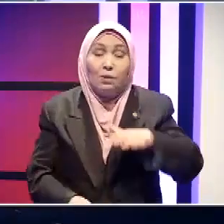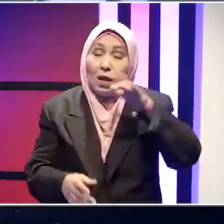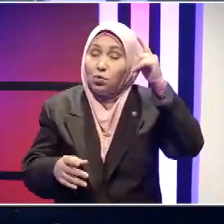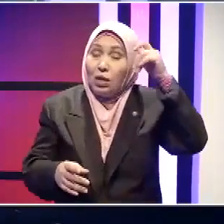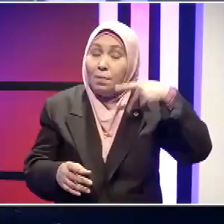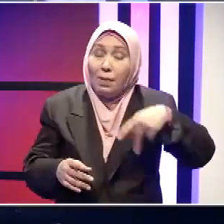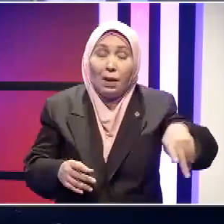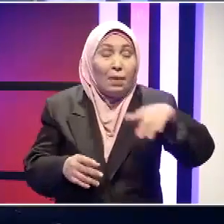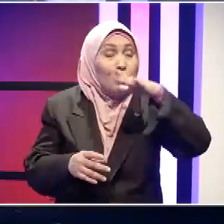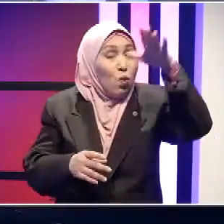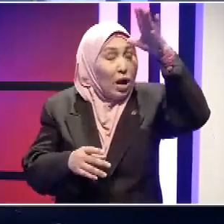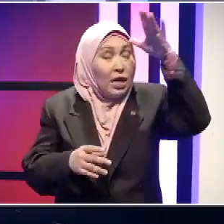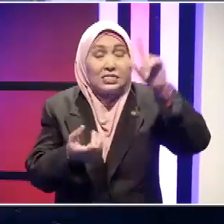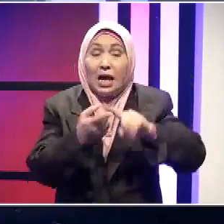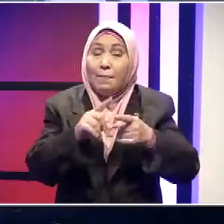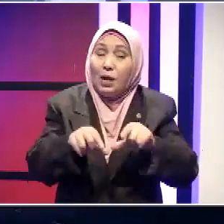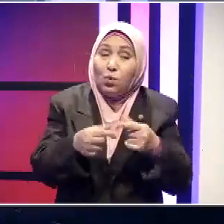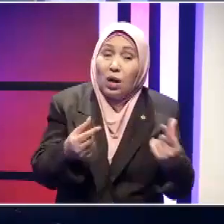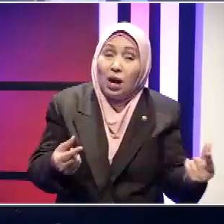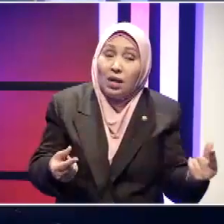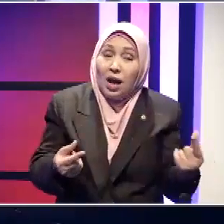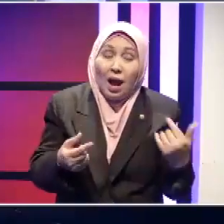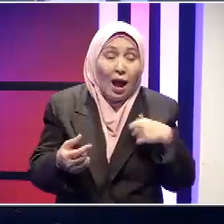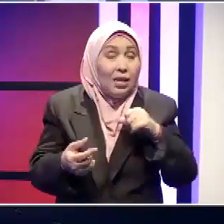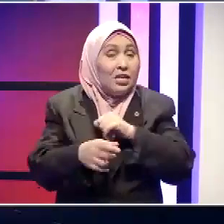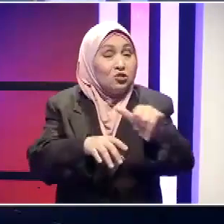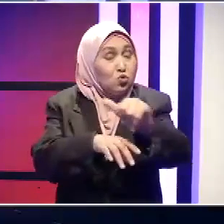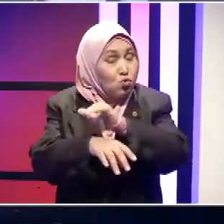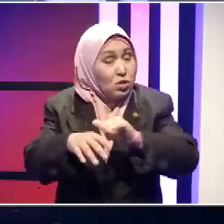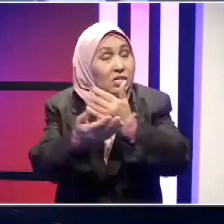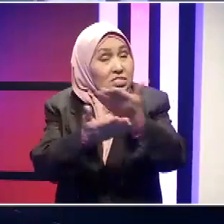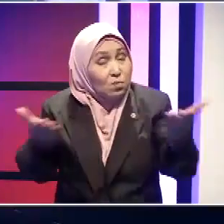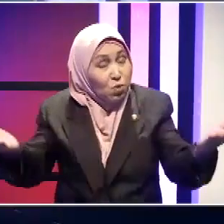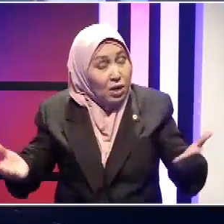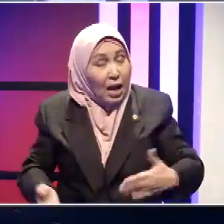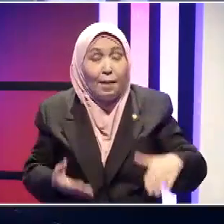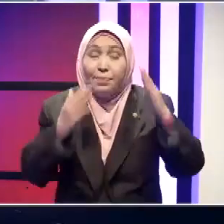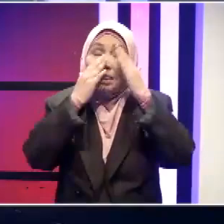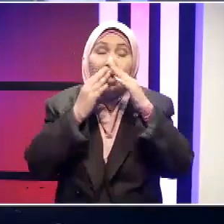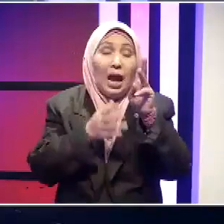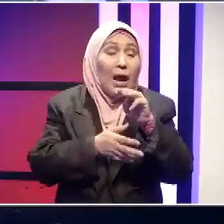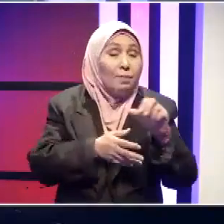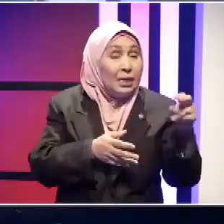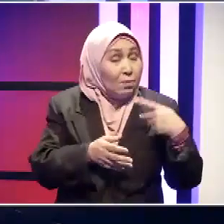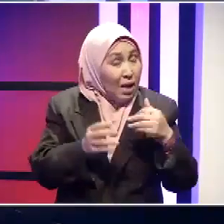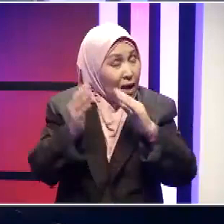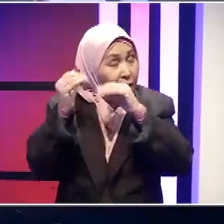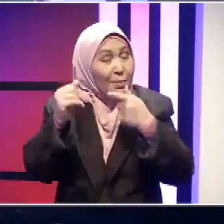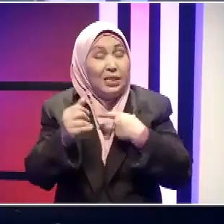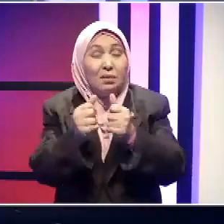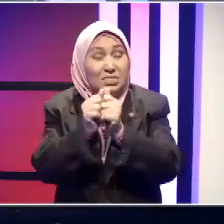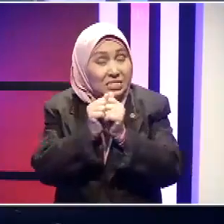Ayah ya sahabat Quran Ahli Surga semuanya amin ya rabbal alamin Alhamdulillah kita sama-sama nanti